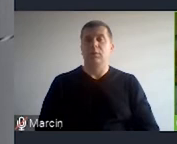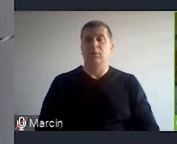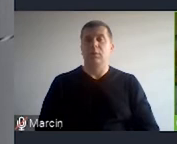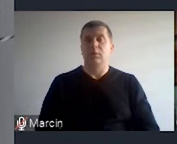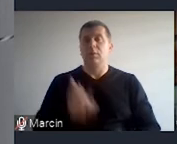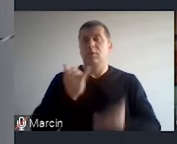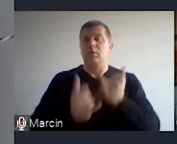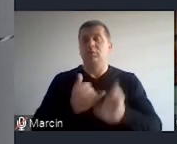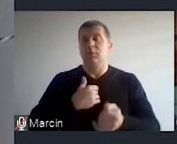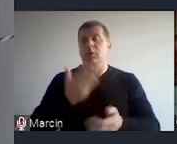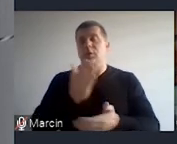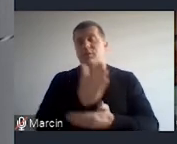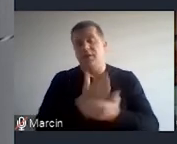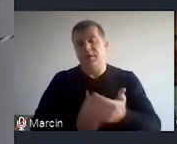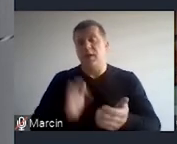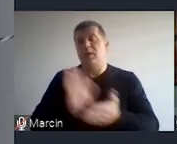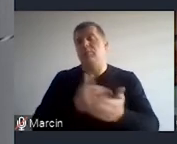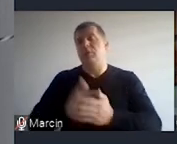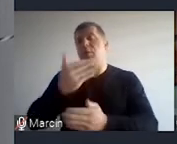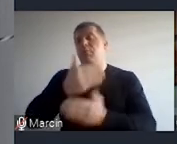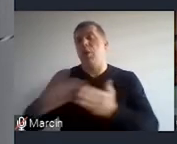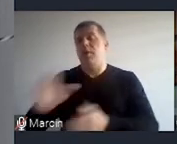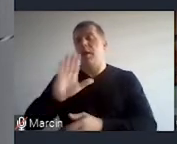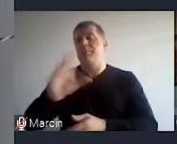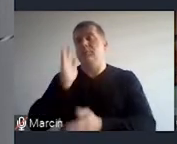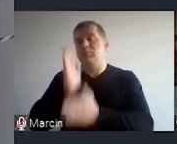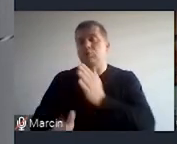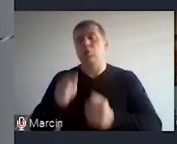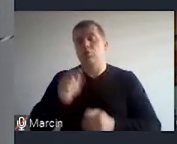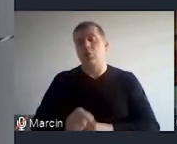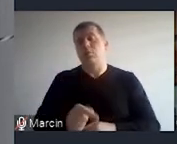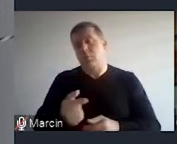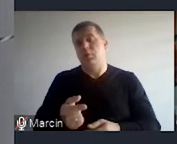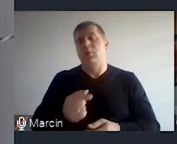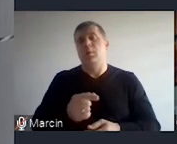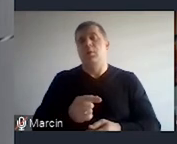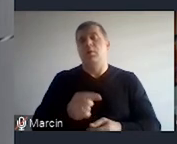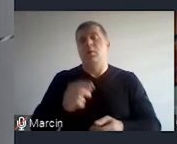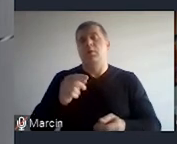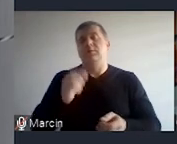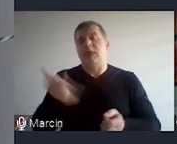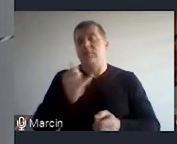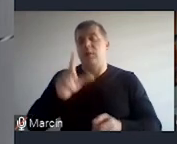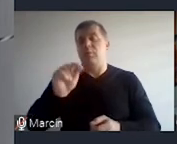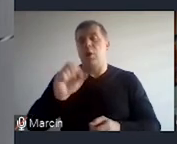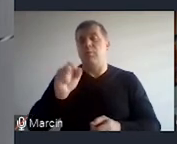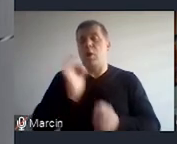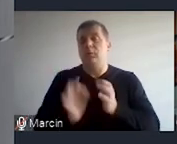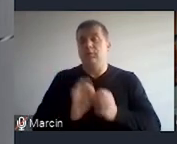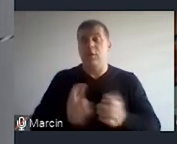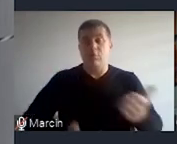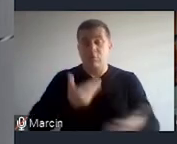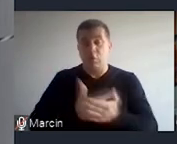Czyli jeżeli wydano połowę bezpośrednich, to należy się połowa planowanych pośrednich. Zawsze proporcją. Co wniosek